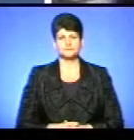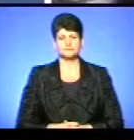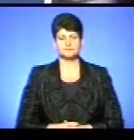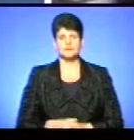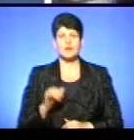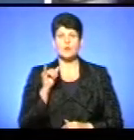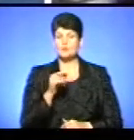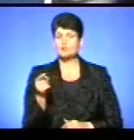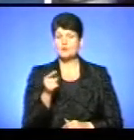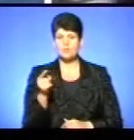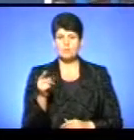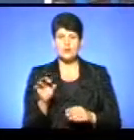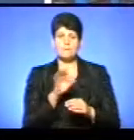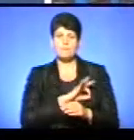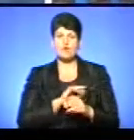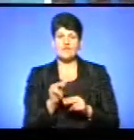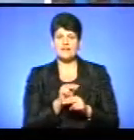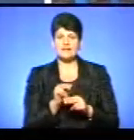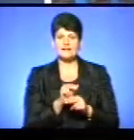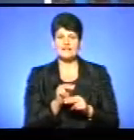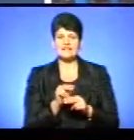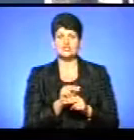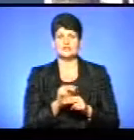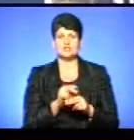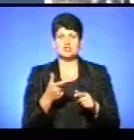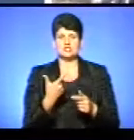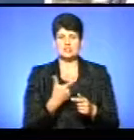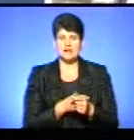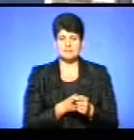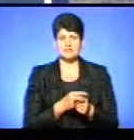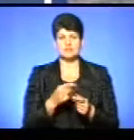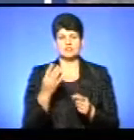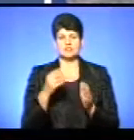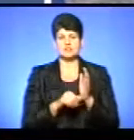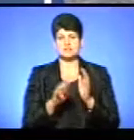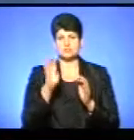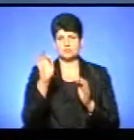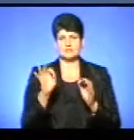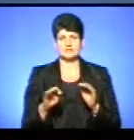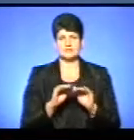У Тернополі профілактичними щепленнями охоплено лише 74% дошкільнят.